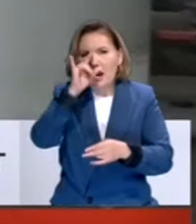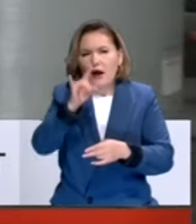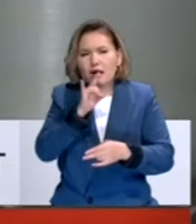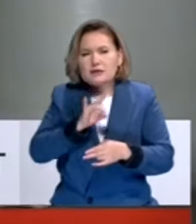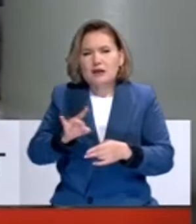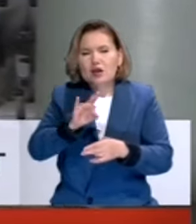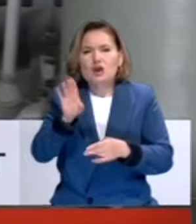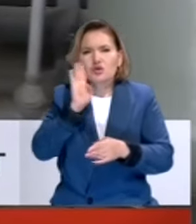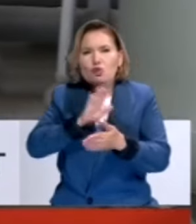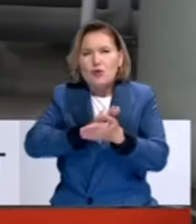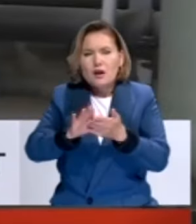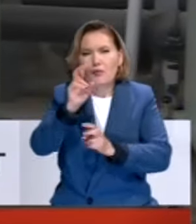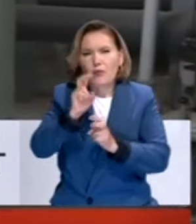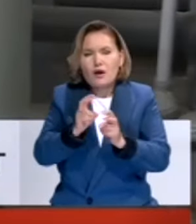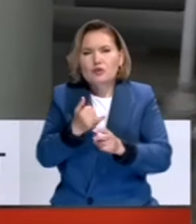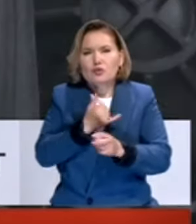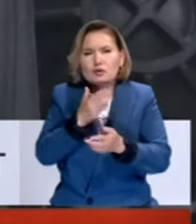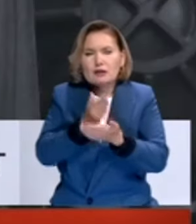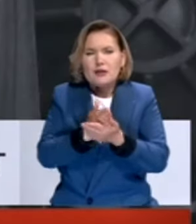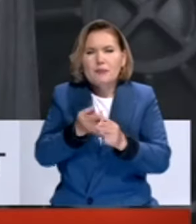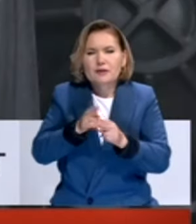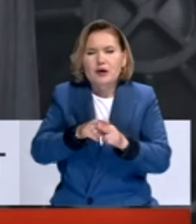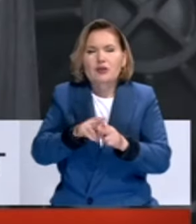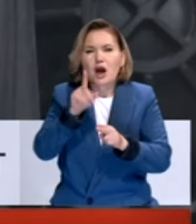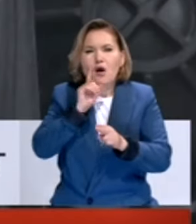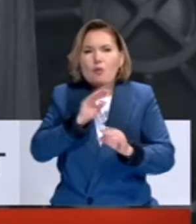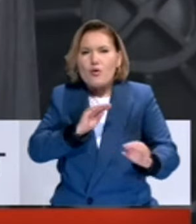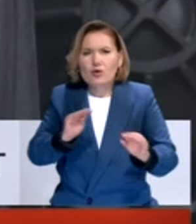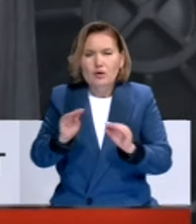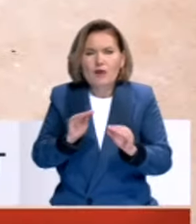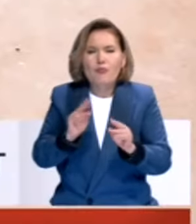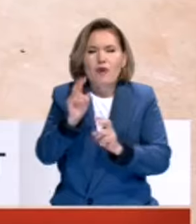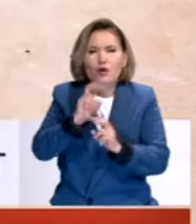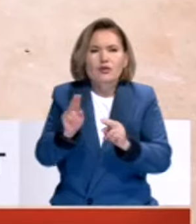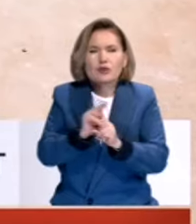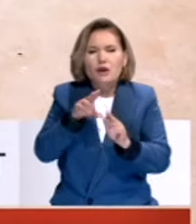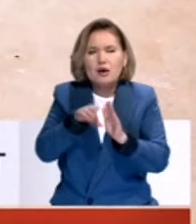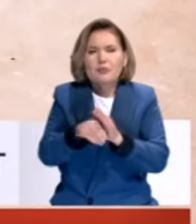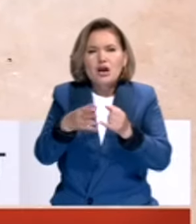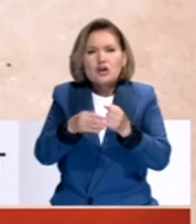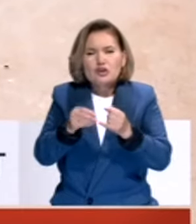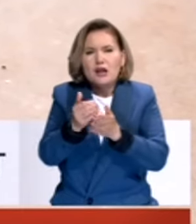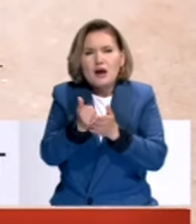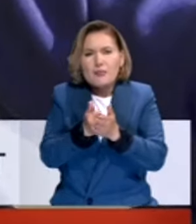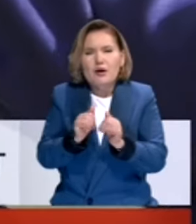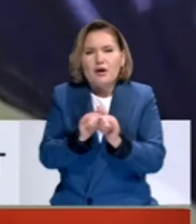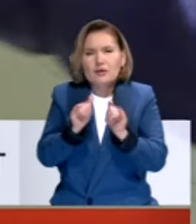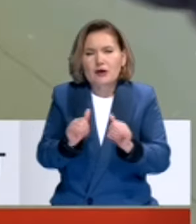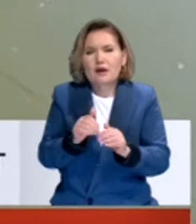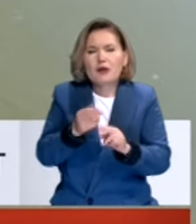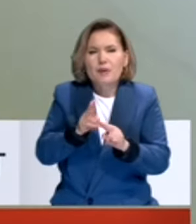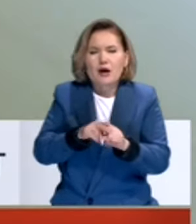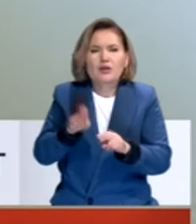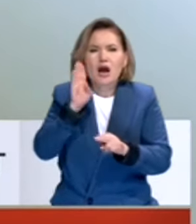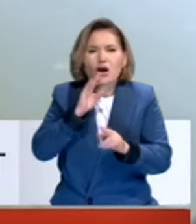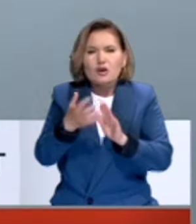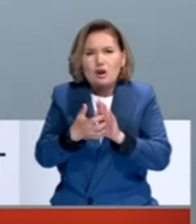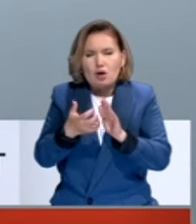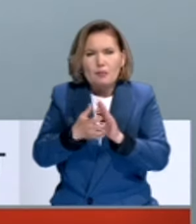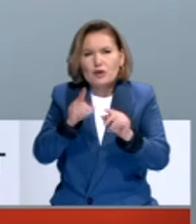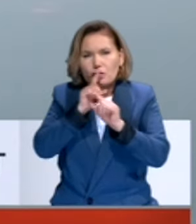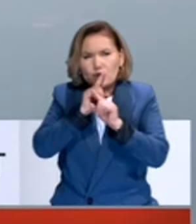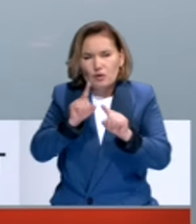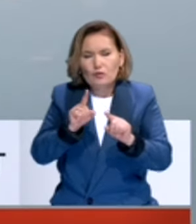өңдейтін нысандар жоқ емес, бар. Бүгінде инфрақұрылымды дамыту қолға алынған. Жерасты су қоры да жетерлік. Сондықтан әзір су тапшылығы болмайды,